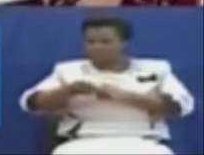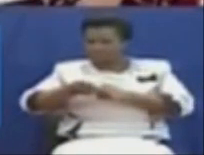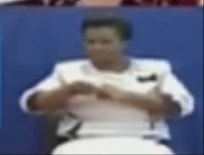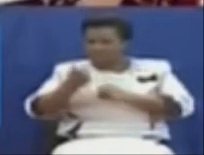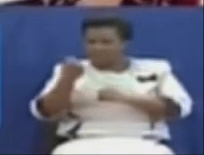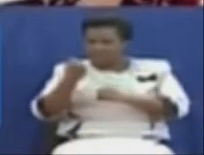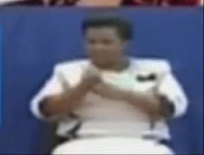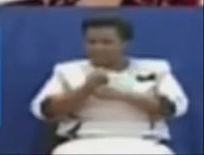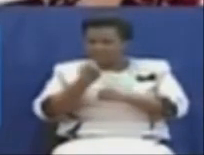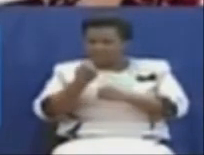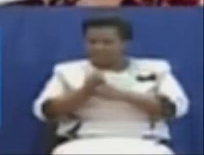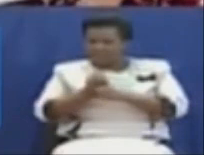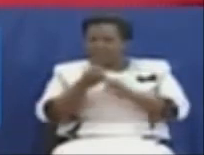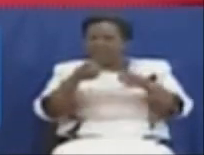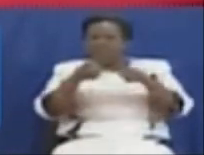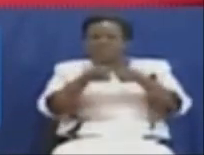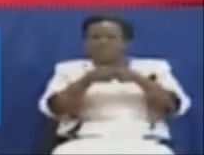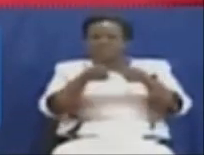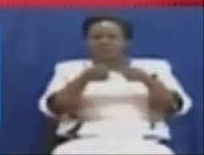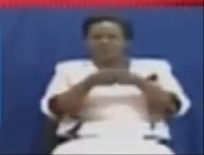Kufanya shughuli zake za kisiasa.